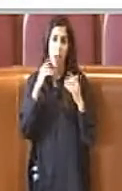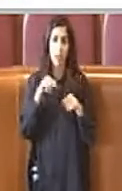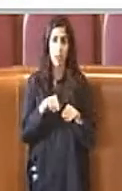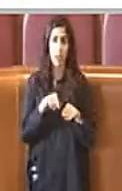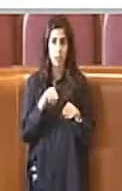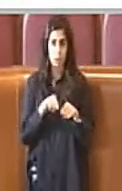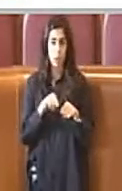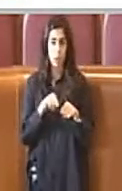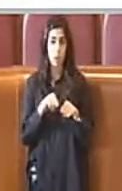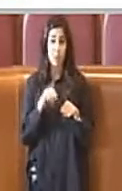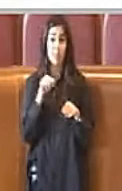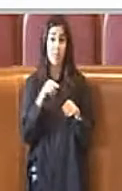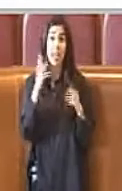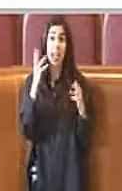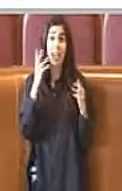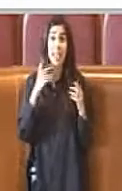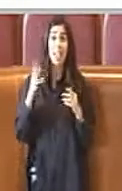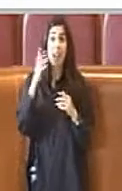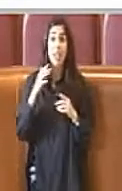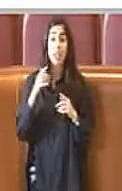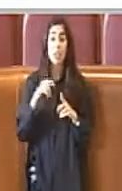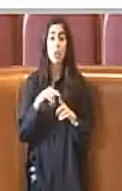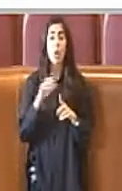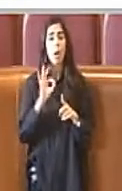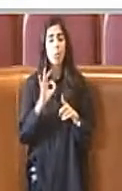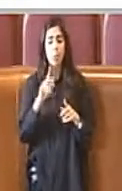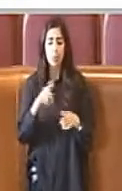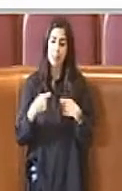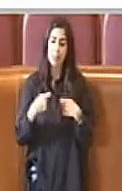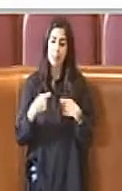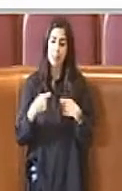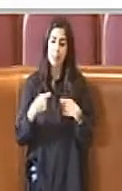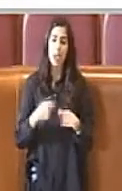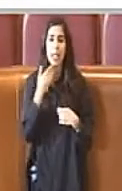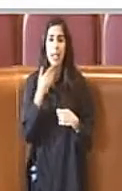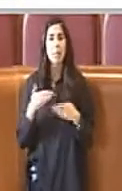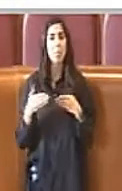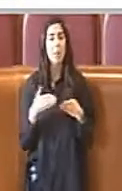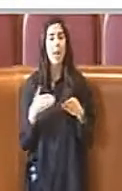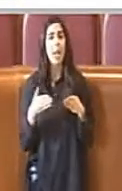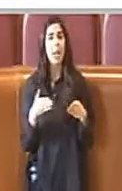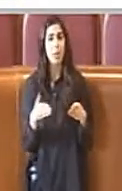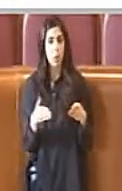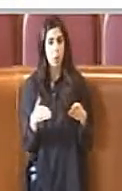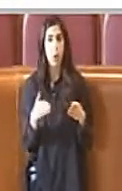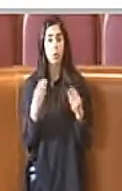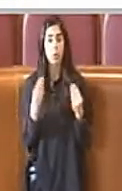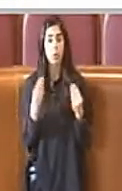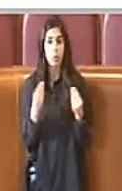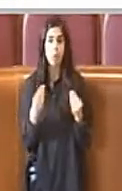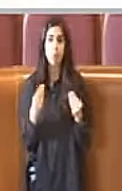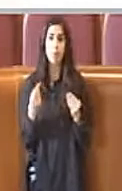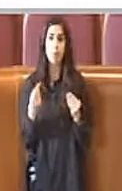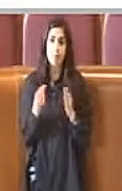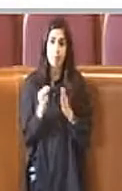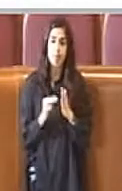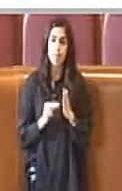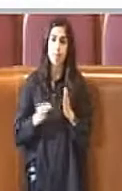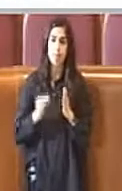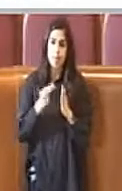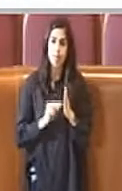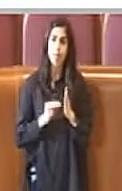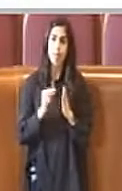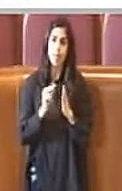arrivati proprio all'interno di un percorso che è stato quello della di confezionare la riforma delle